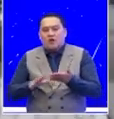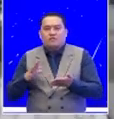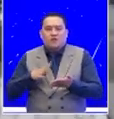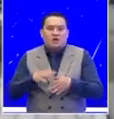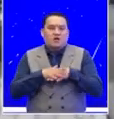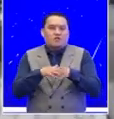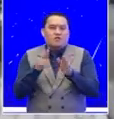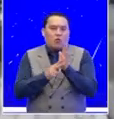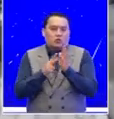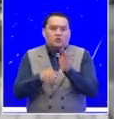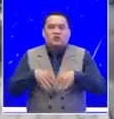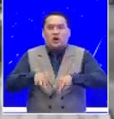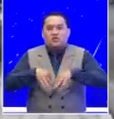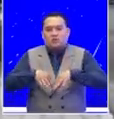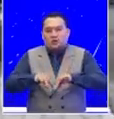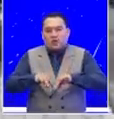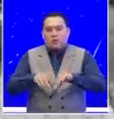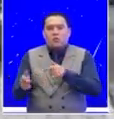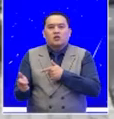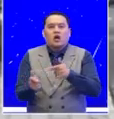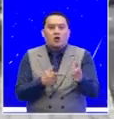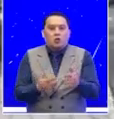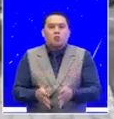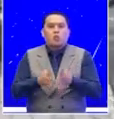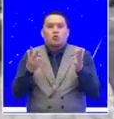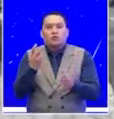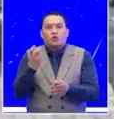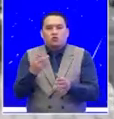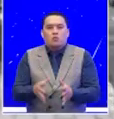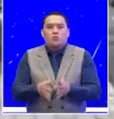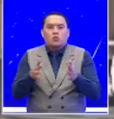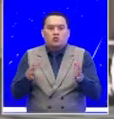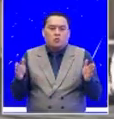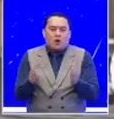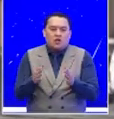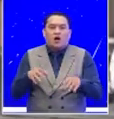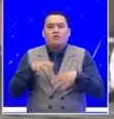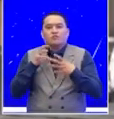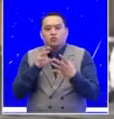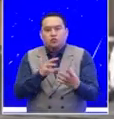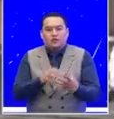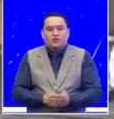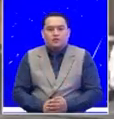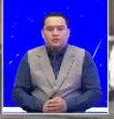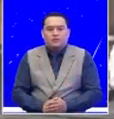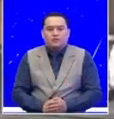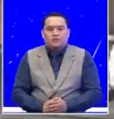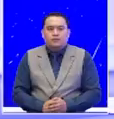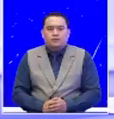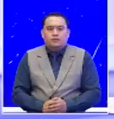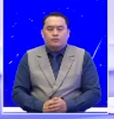выделено 80 транспортных средств. Подготовлено еще больше 200 больших и малых автобусов.